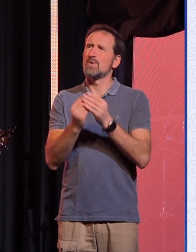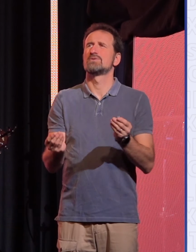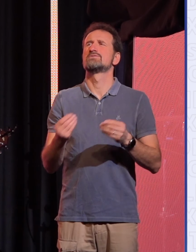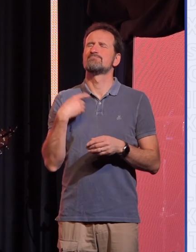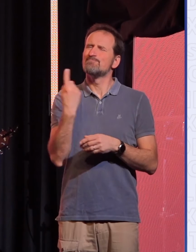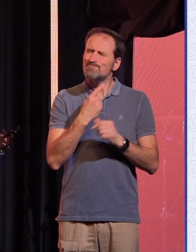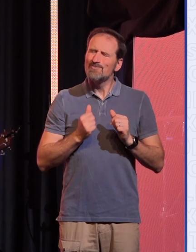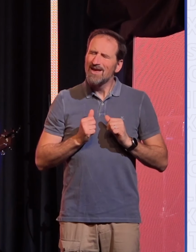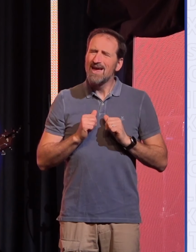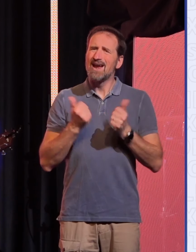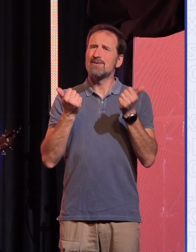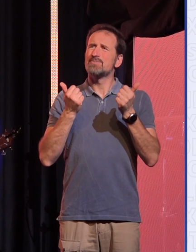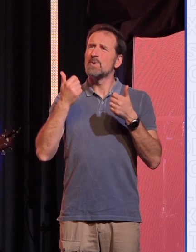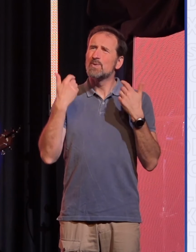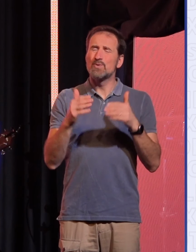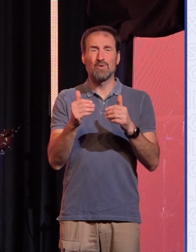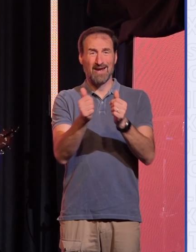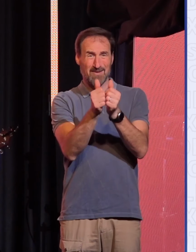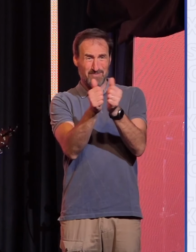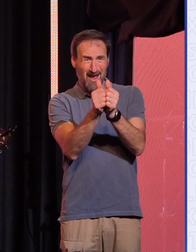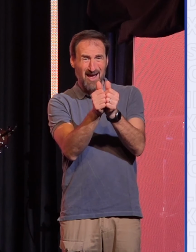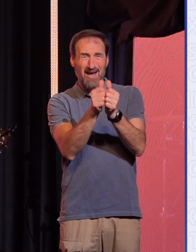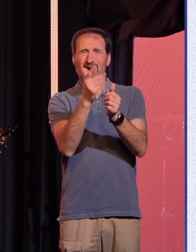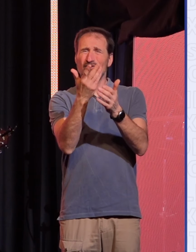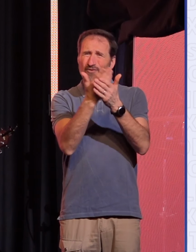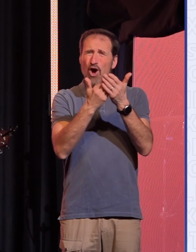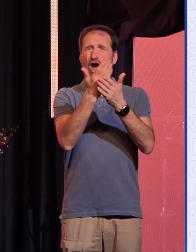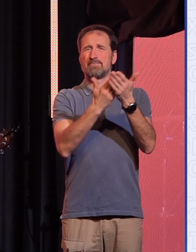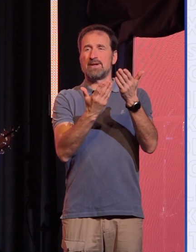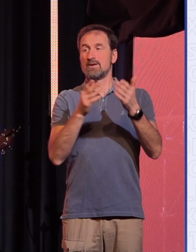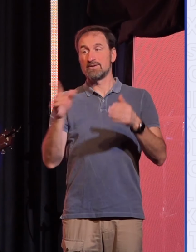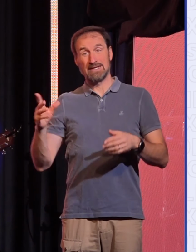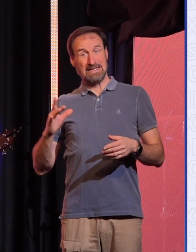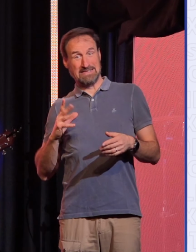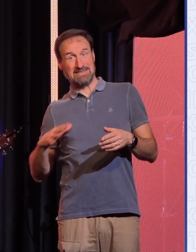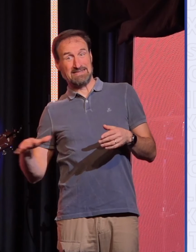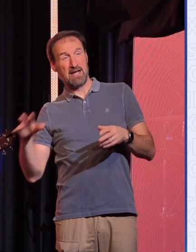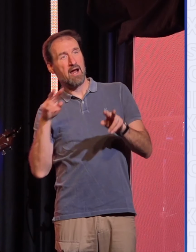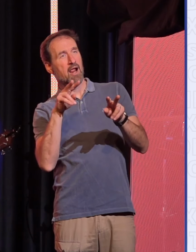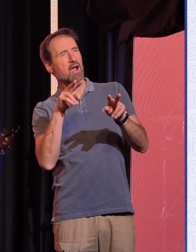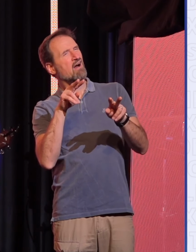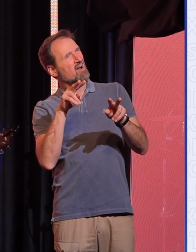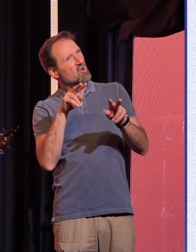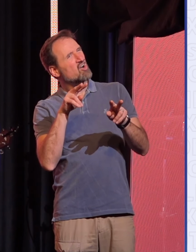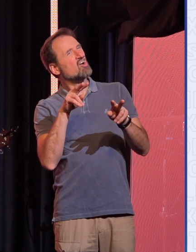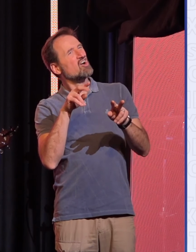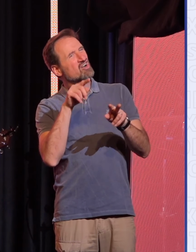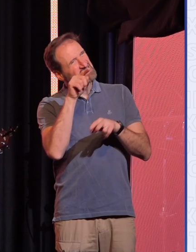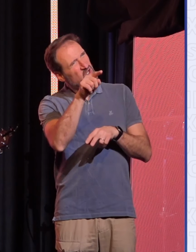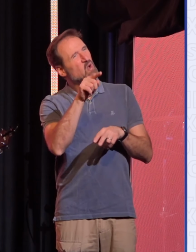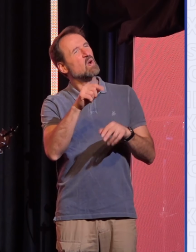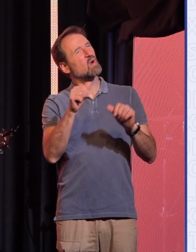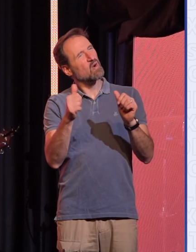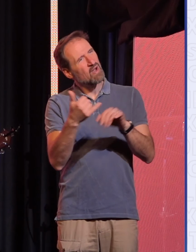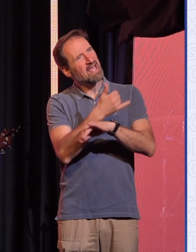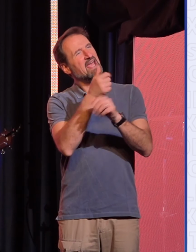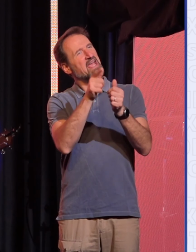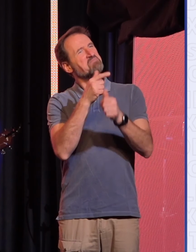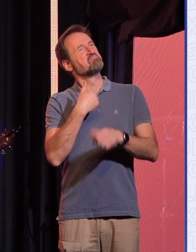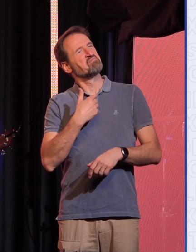Vorbilder sind für Singles. Wo sie sagen, hey, wo die Singles sagen, so will ich auch mal meine Ehe führen. Und ich bete wirklich, dass wir da Hand in